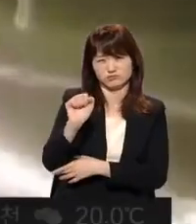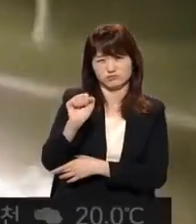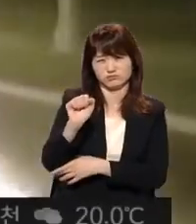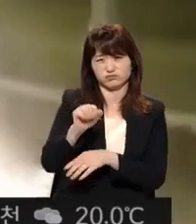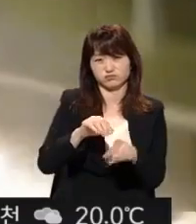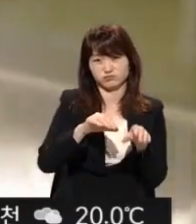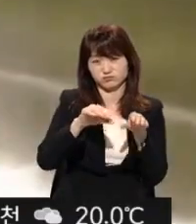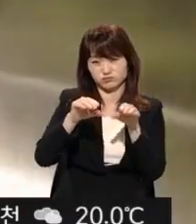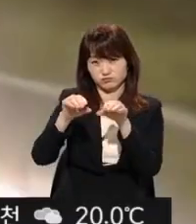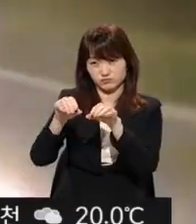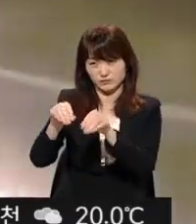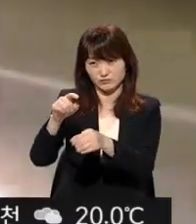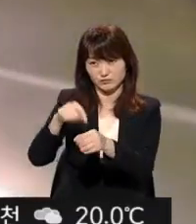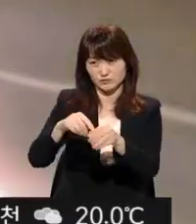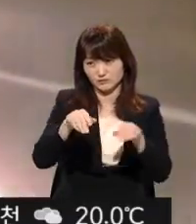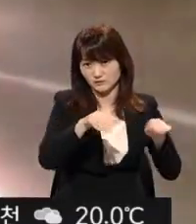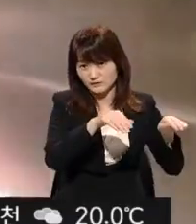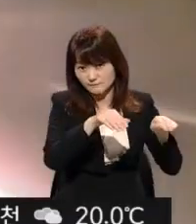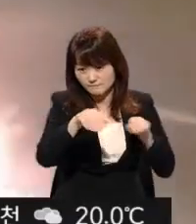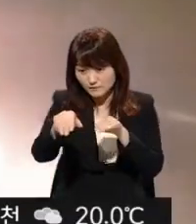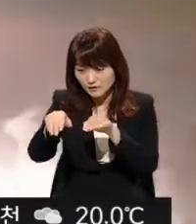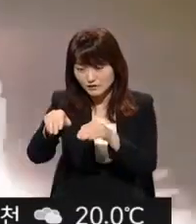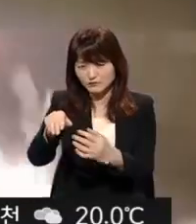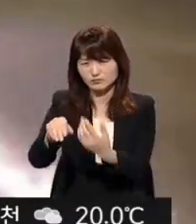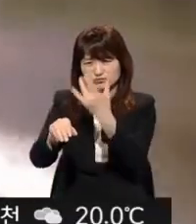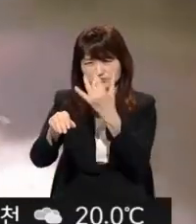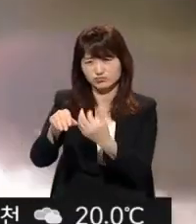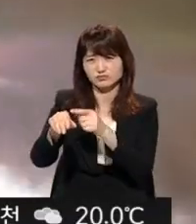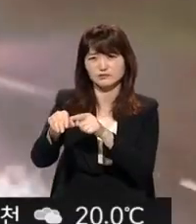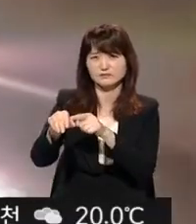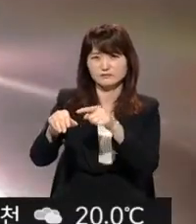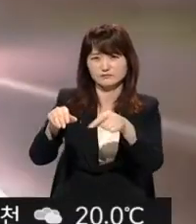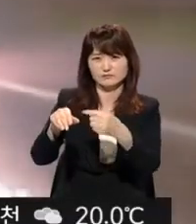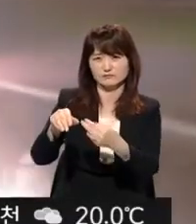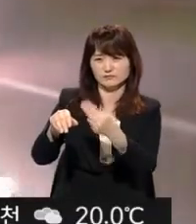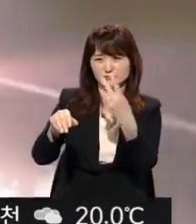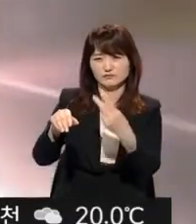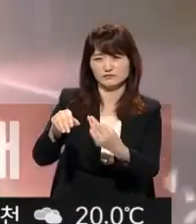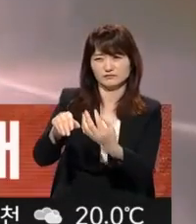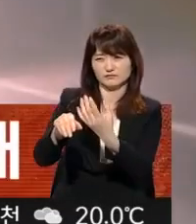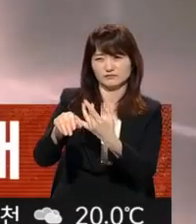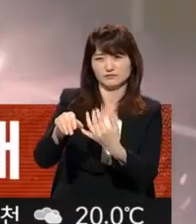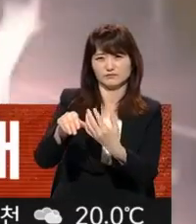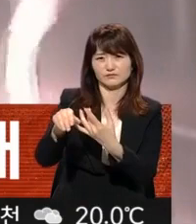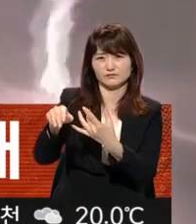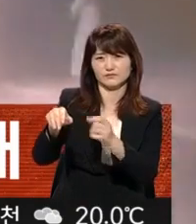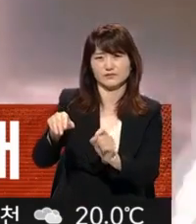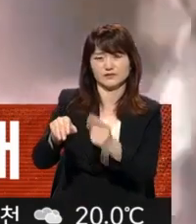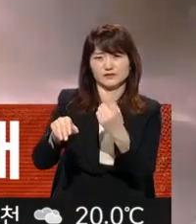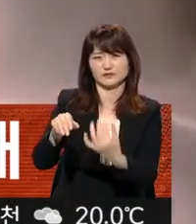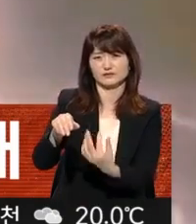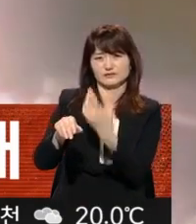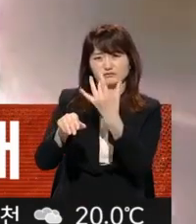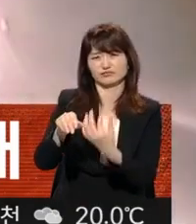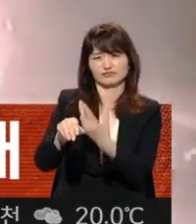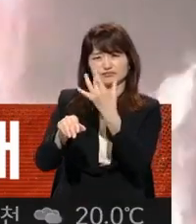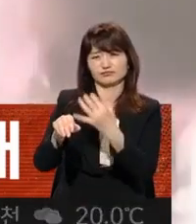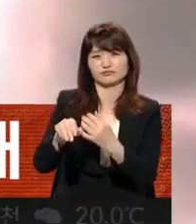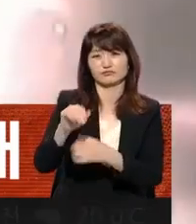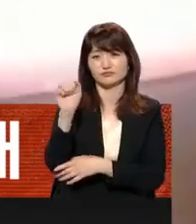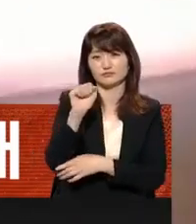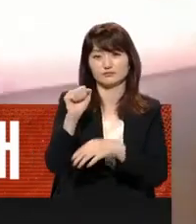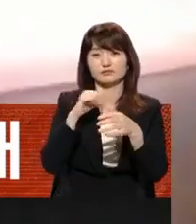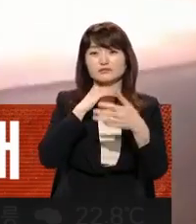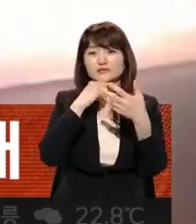세우려고 따라간 거였는데 저렇게 불이 붙어버린 겁니다. 이 차는 바퀴가 터진 채로 달렸고 그 마찰 때문에 불꽃이 튀었다고 합니다.